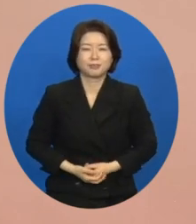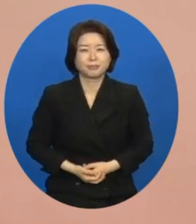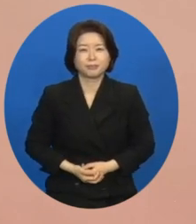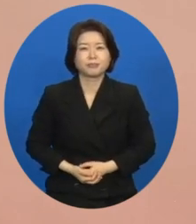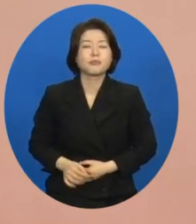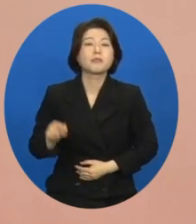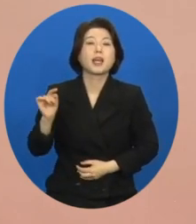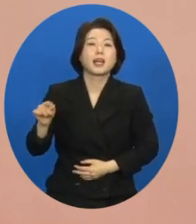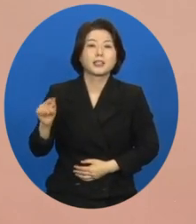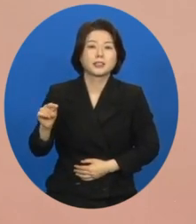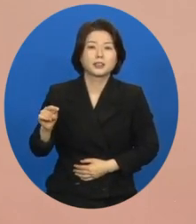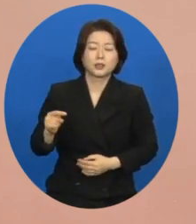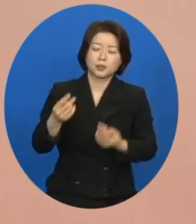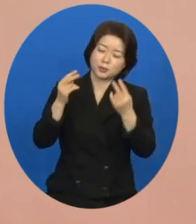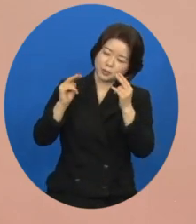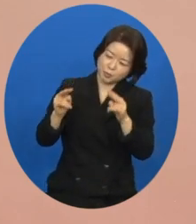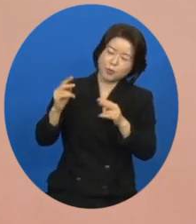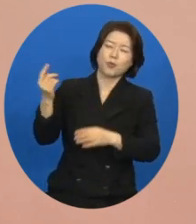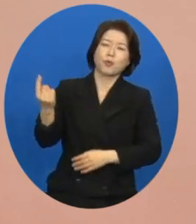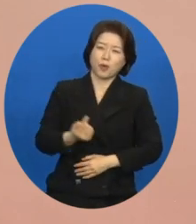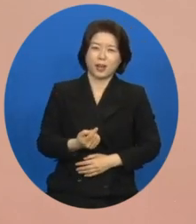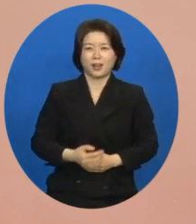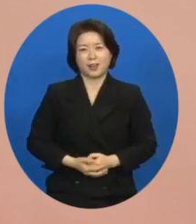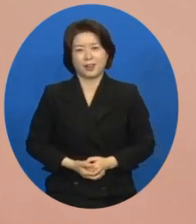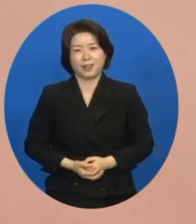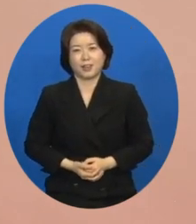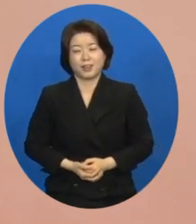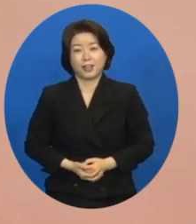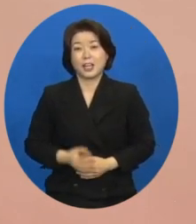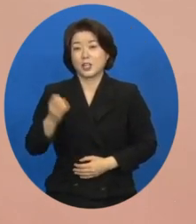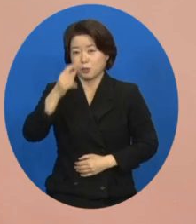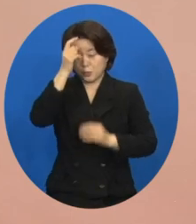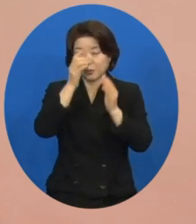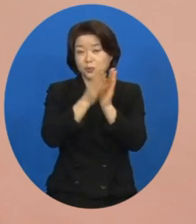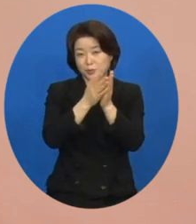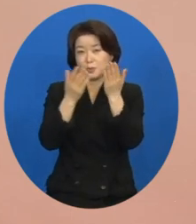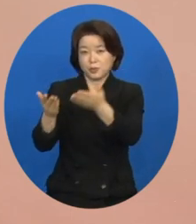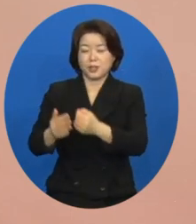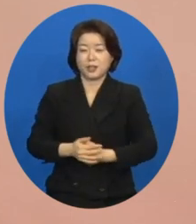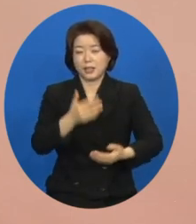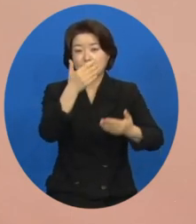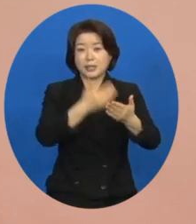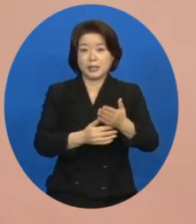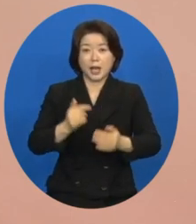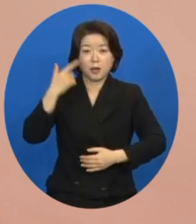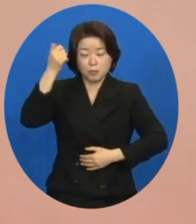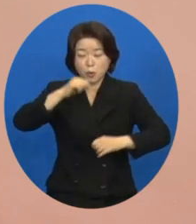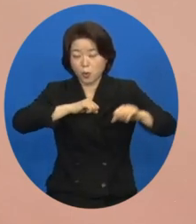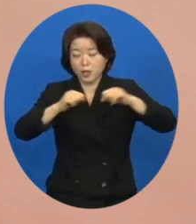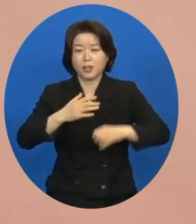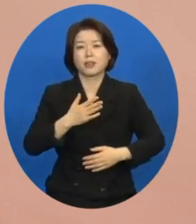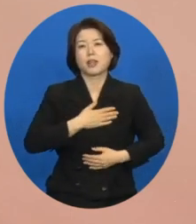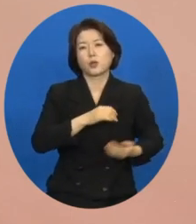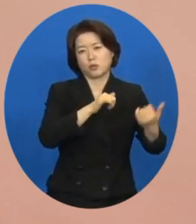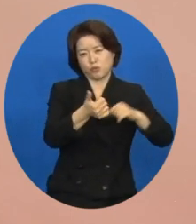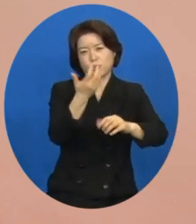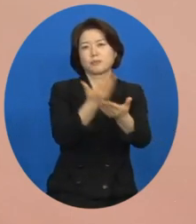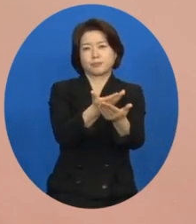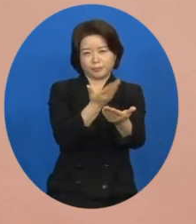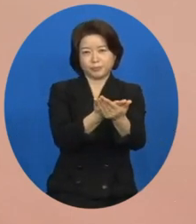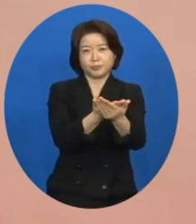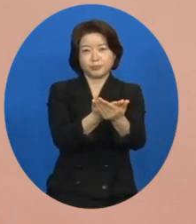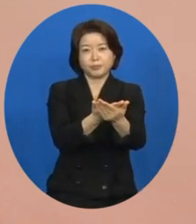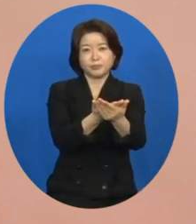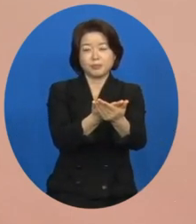그거 옆에서 보고 왔습니다. 그리고 기도했습니다. 하나님, 남은 목회 나도 죽게 하옵소서.